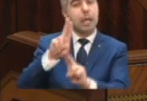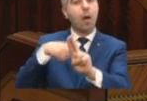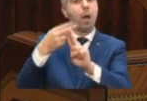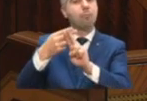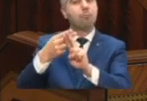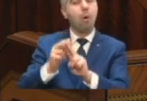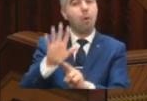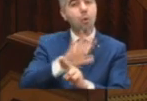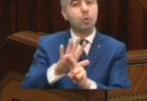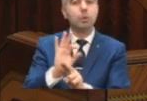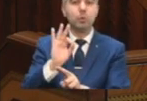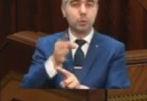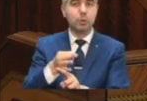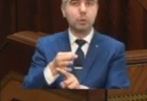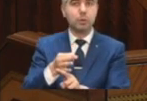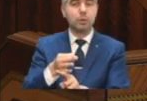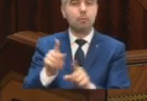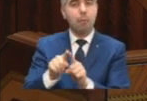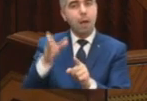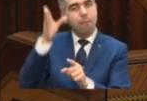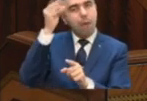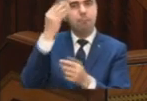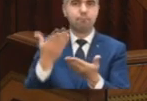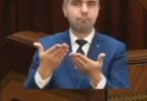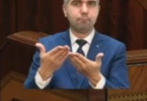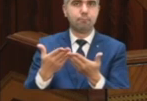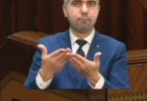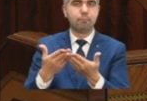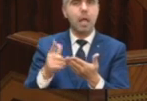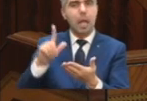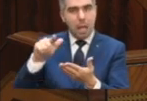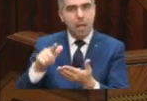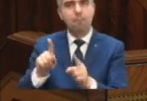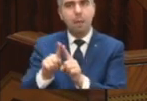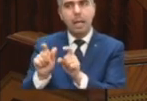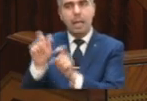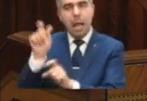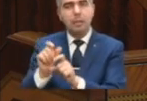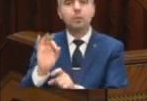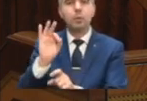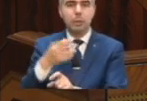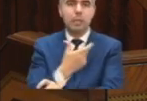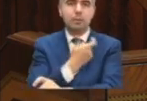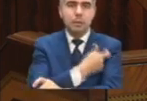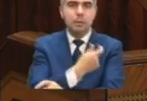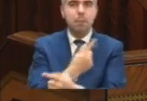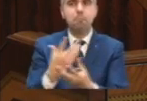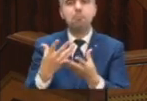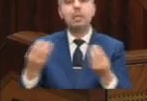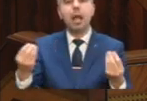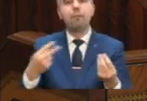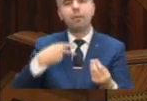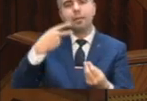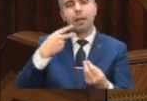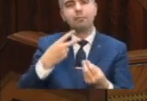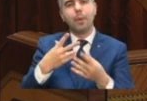تكون تاتي بصيغه رسميه يكون افضل، لان كاين المعلومه متوفره لدى المواطنات والمواطنين، كاين القيل والقال، لكن حين تكون